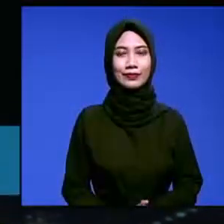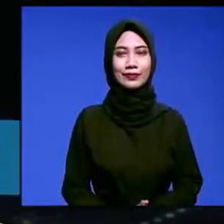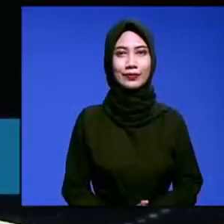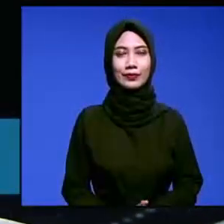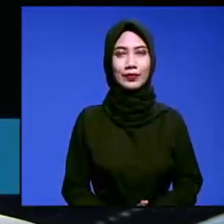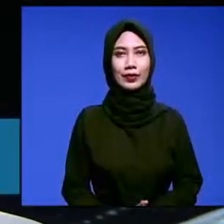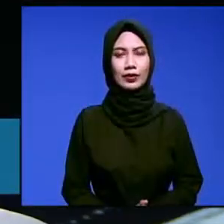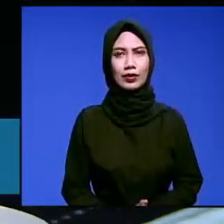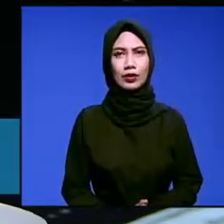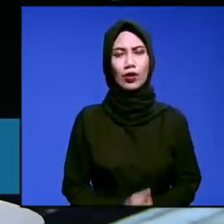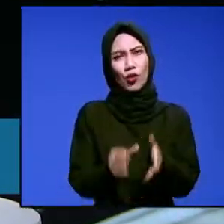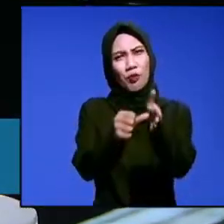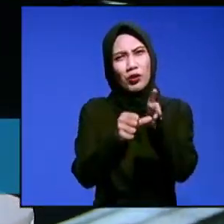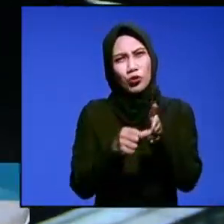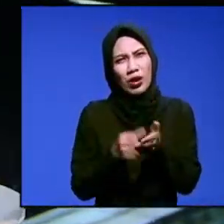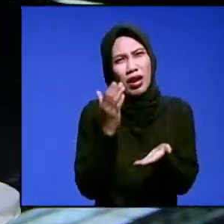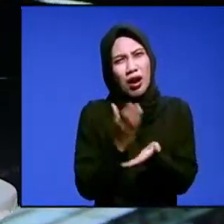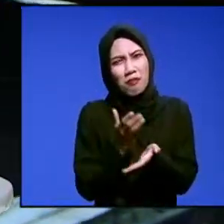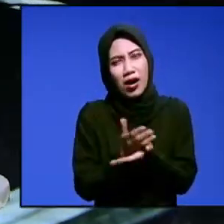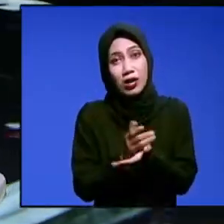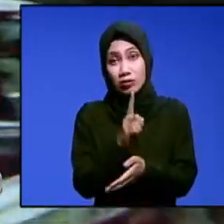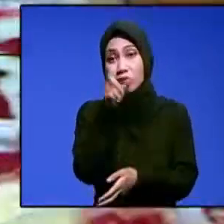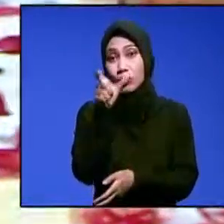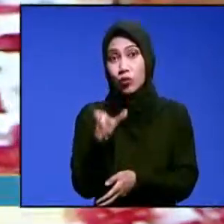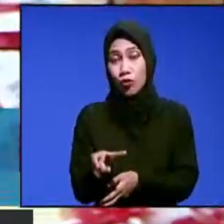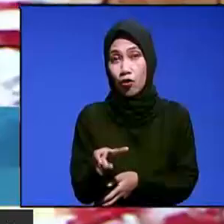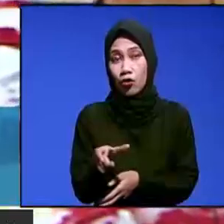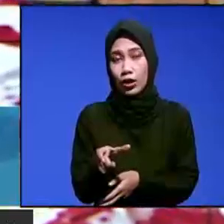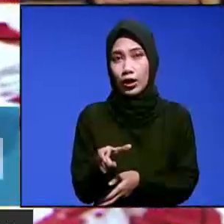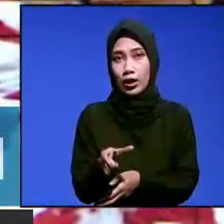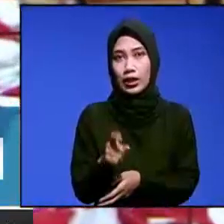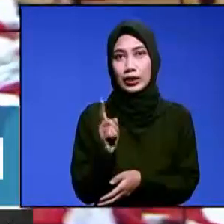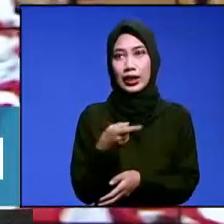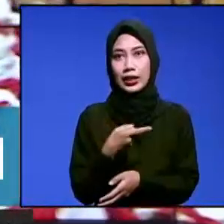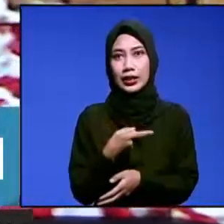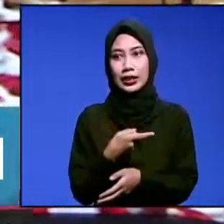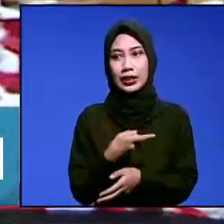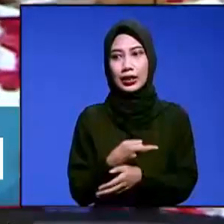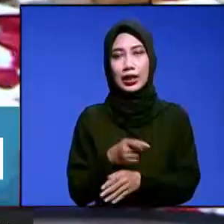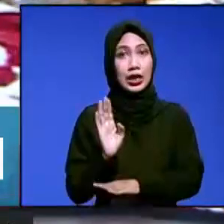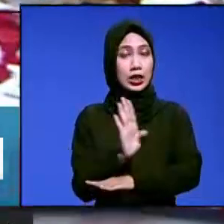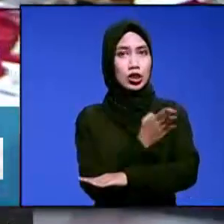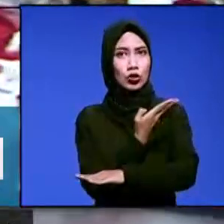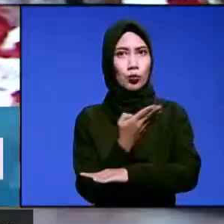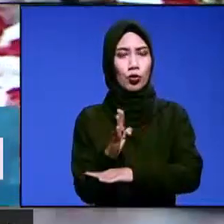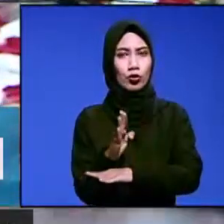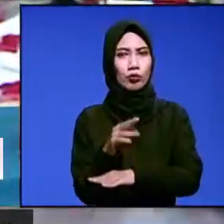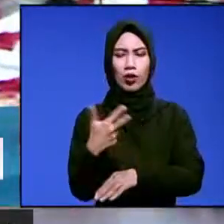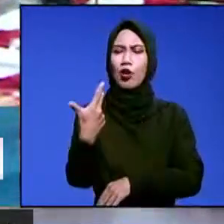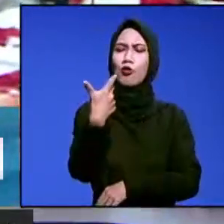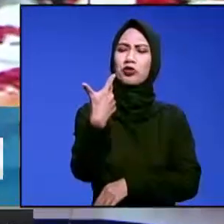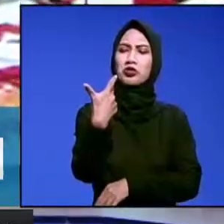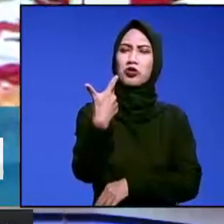ia tak kunjung mendapat bantuan langsung tunai Seorang warga kurang mampu di Situbondo Jawa Timur membuat video sindiran pada